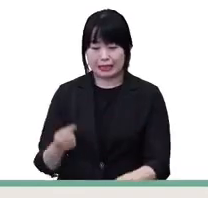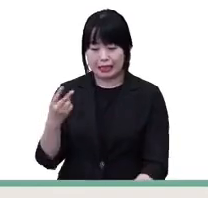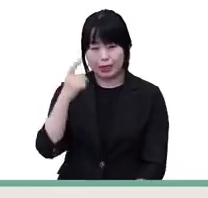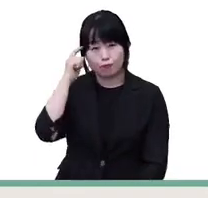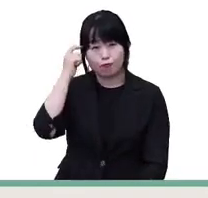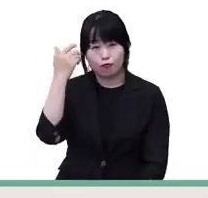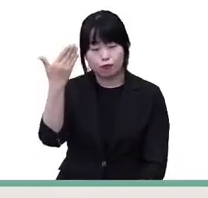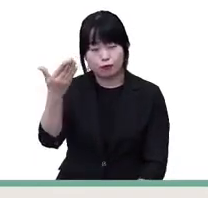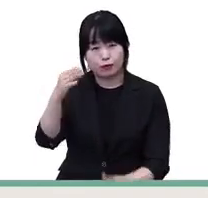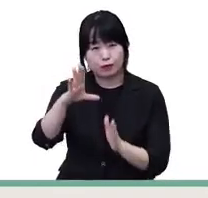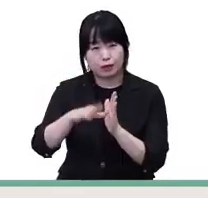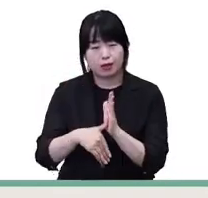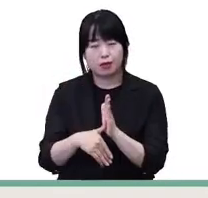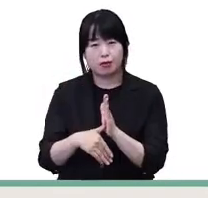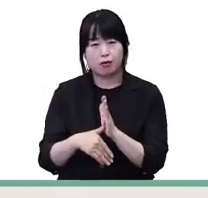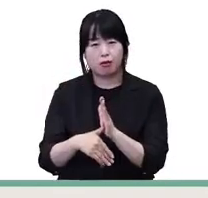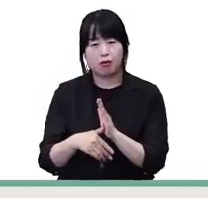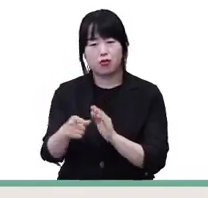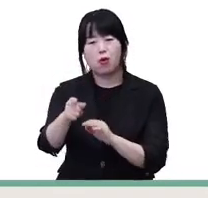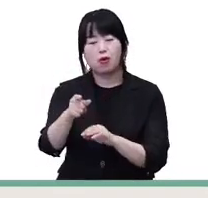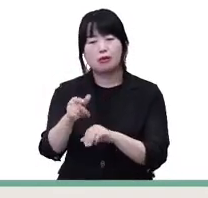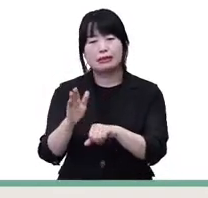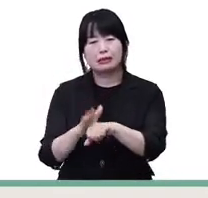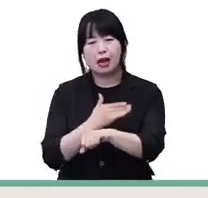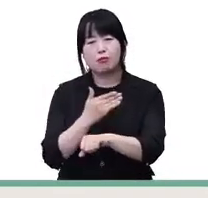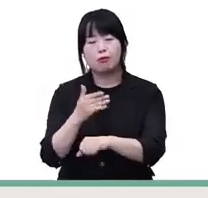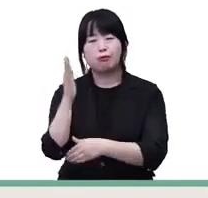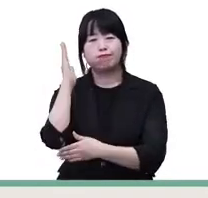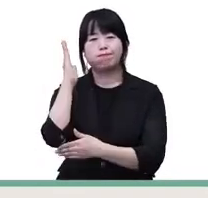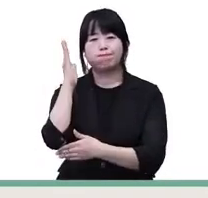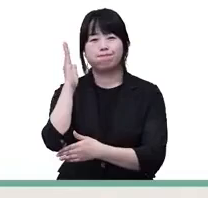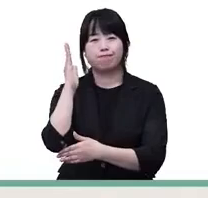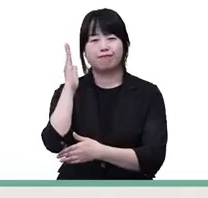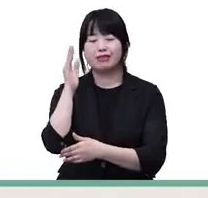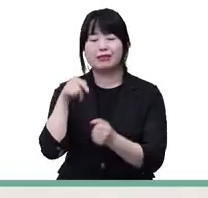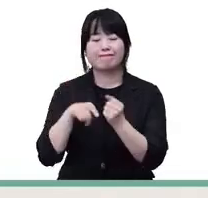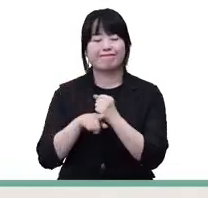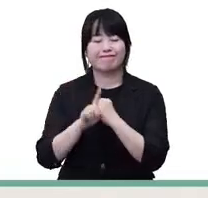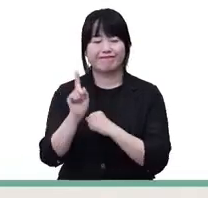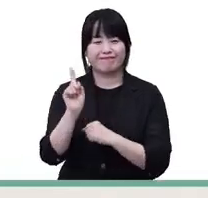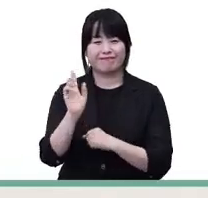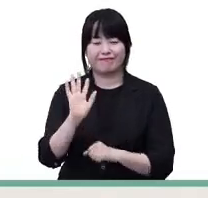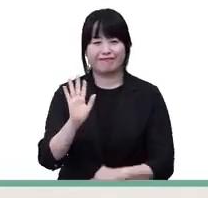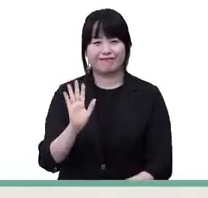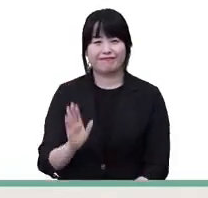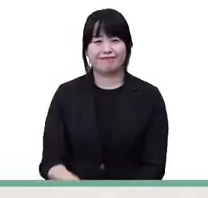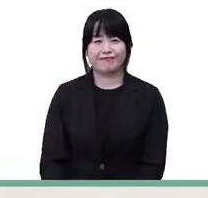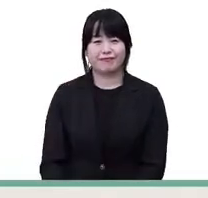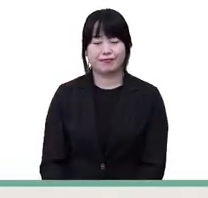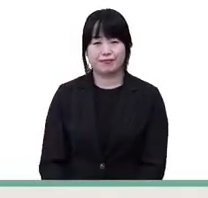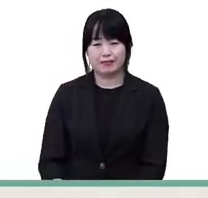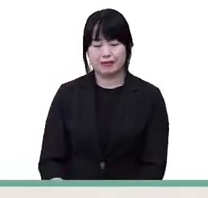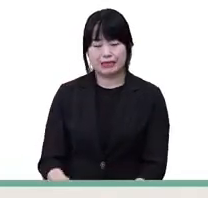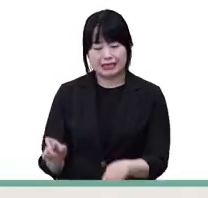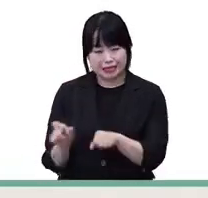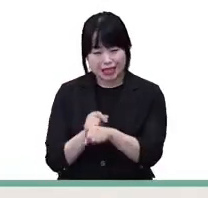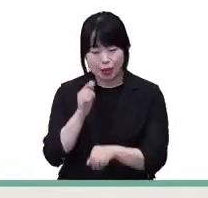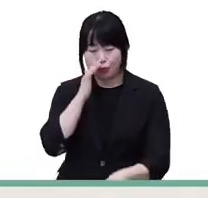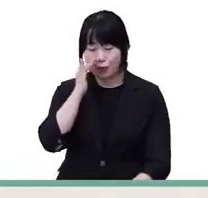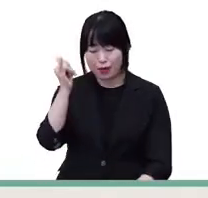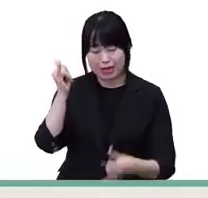것이 마치 상대방이 잘못 이야기했다라는 것이 아니라는 것. 아이들하고 경우에서 많이